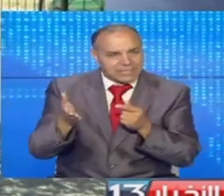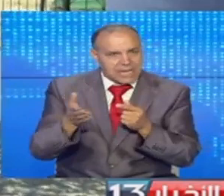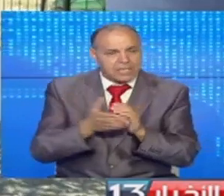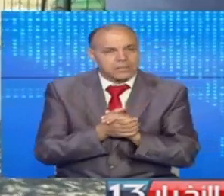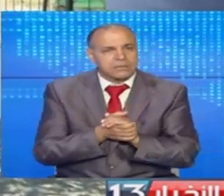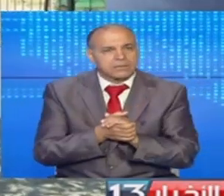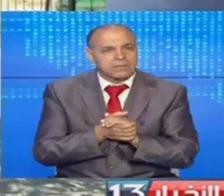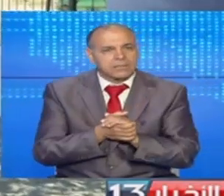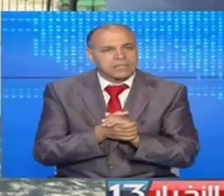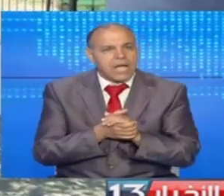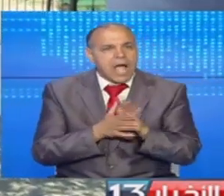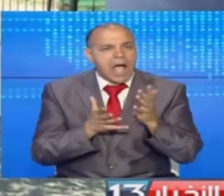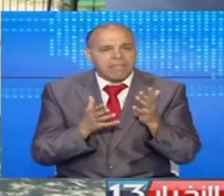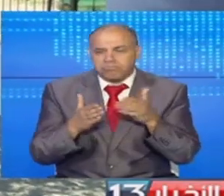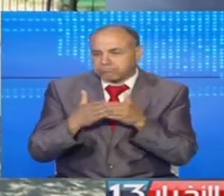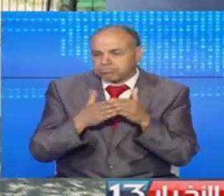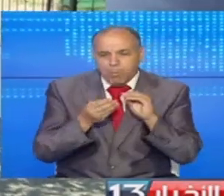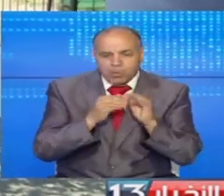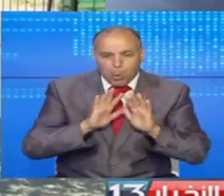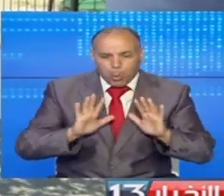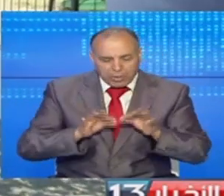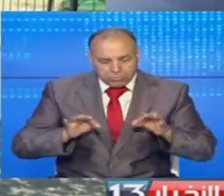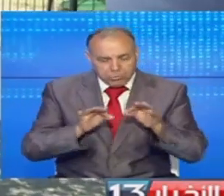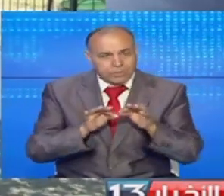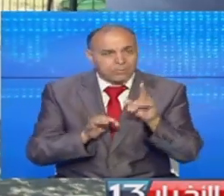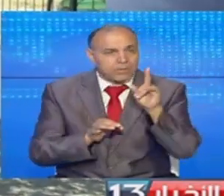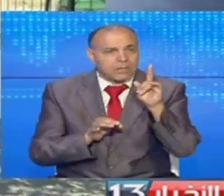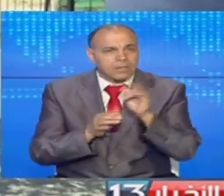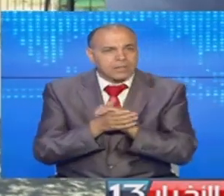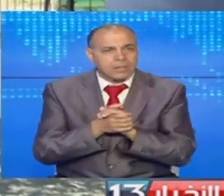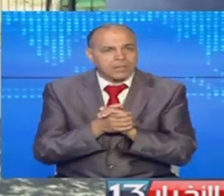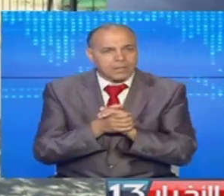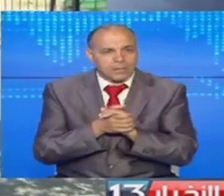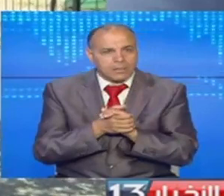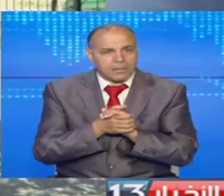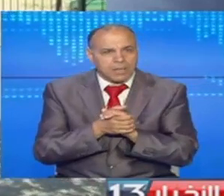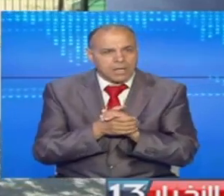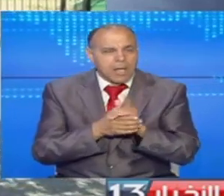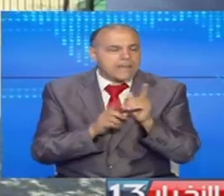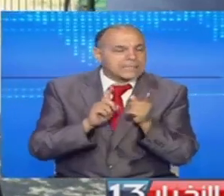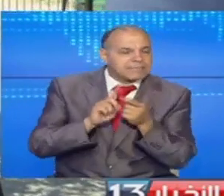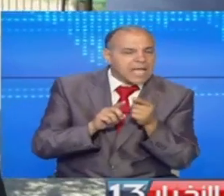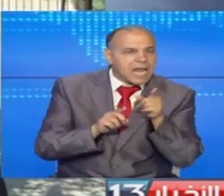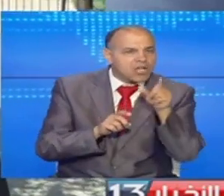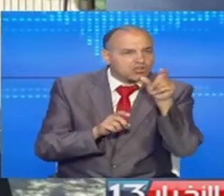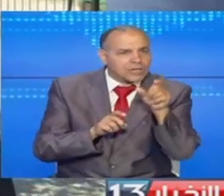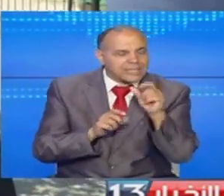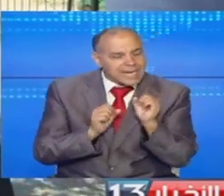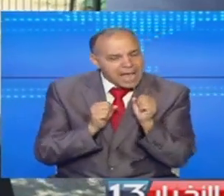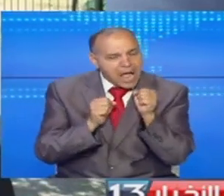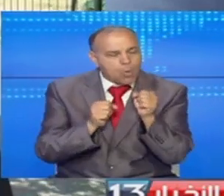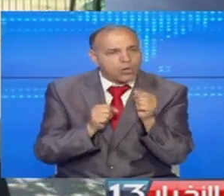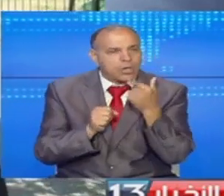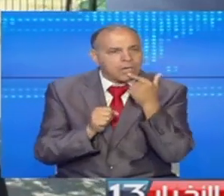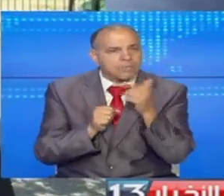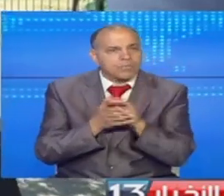ممكن ما يلقاش حتى عوائق قدامه باش يوصلها، قاعة يعني خصيصا حاولنا باش تكون